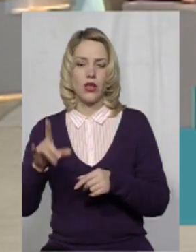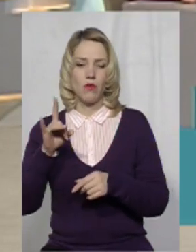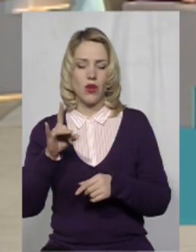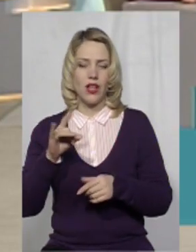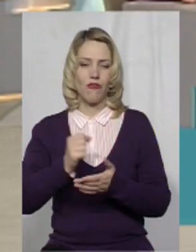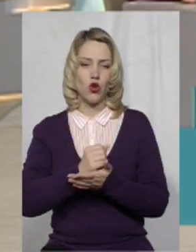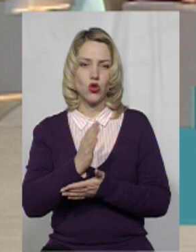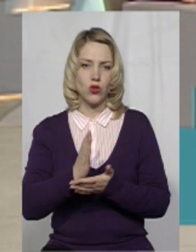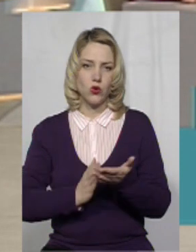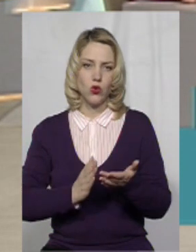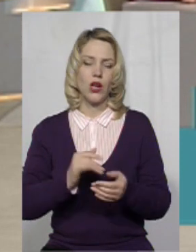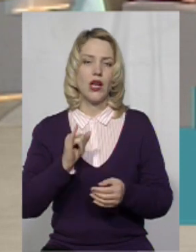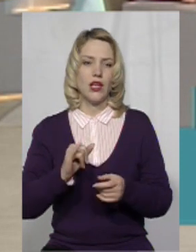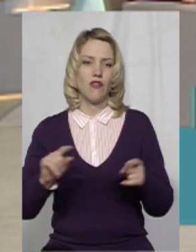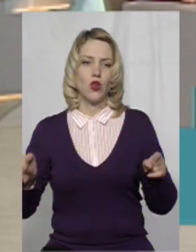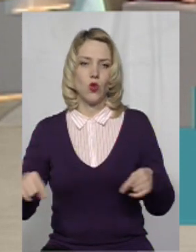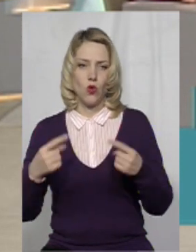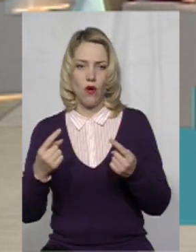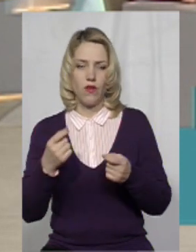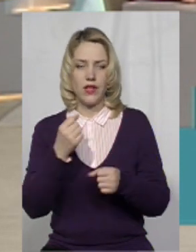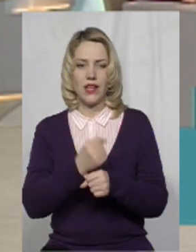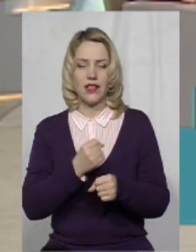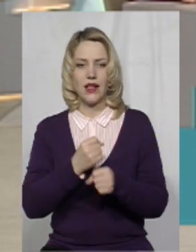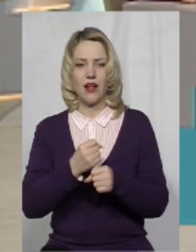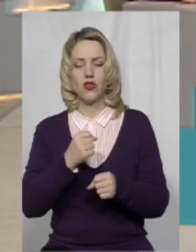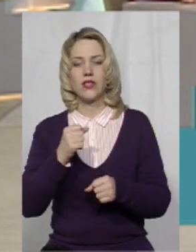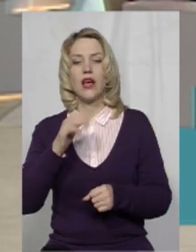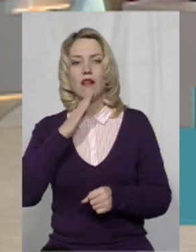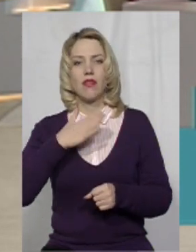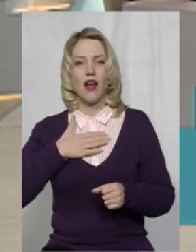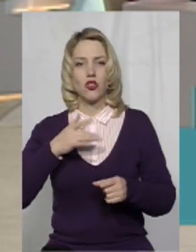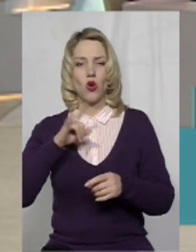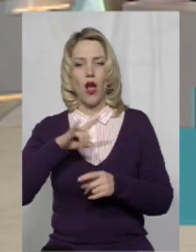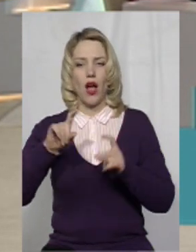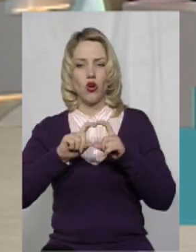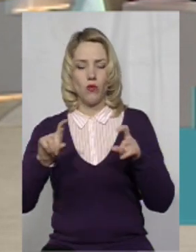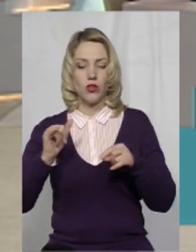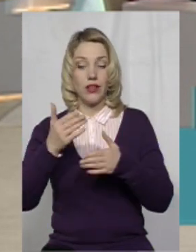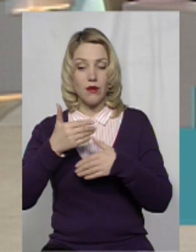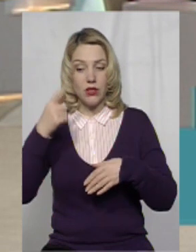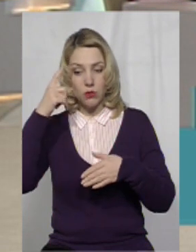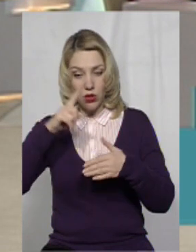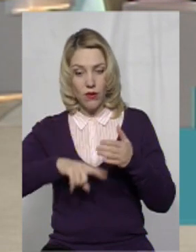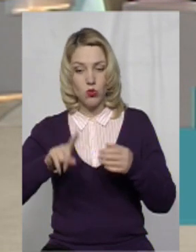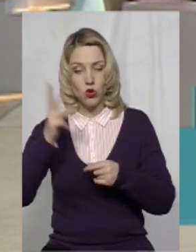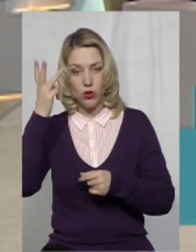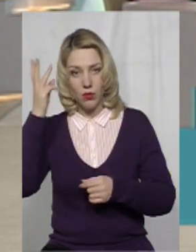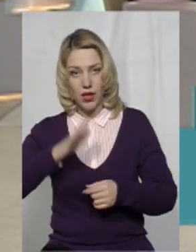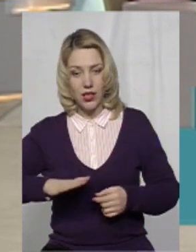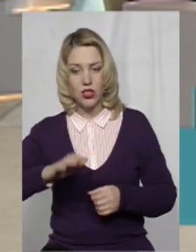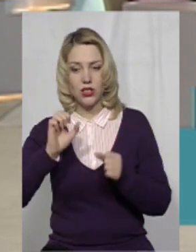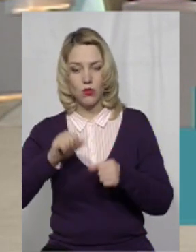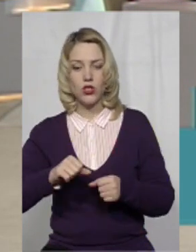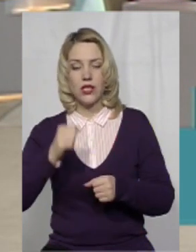інфраструктури логістичної, відновлення роботи діяльності нашого аеропорту. І ми сподіваємося, що Хмельниччина зможе завдяки проведеним